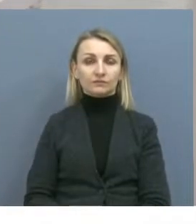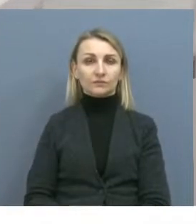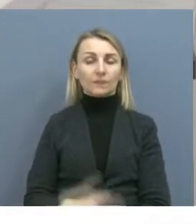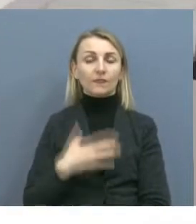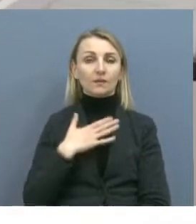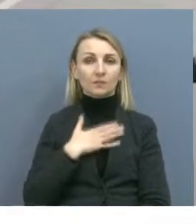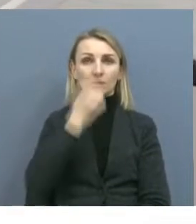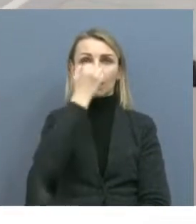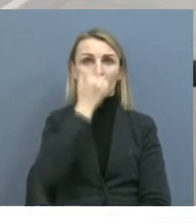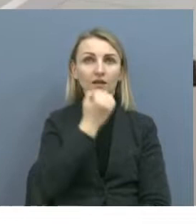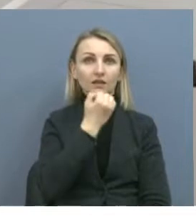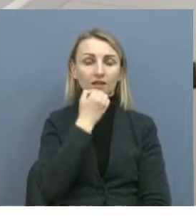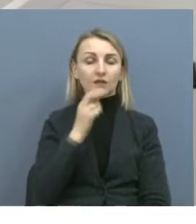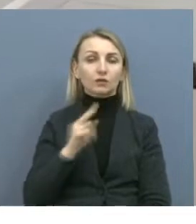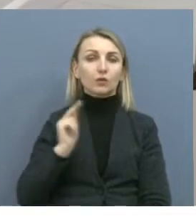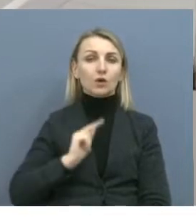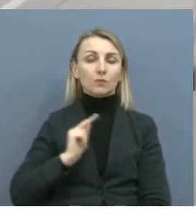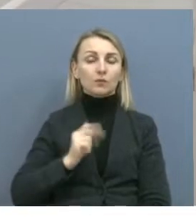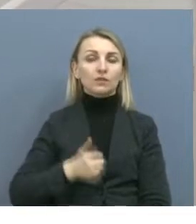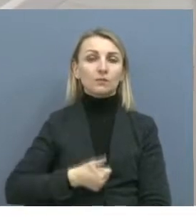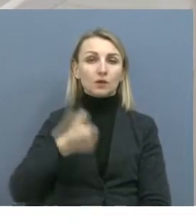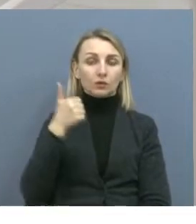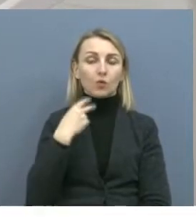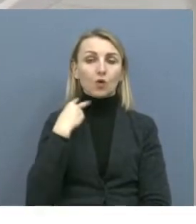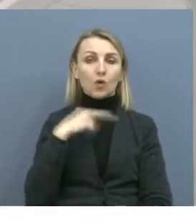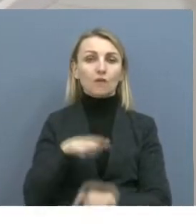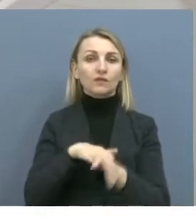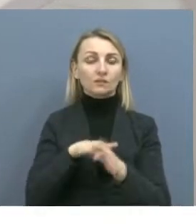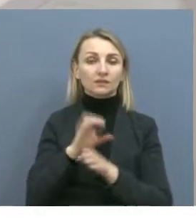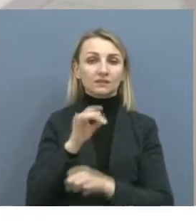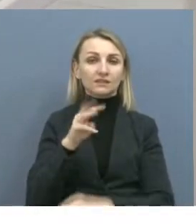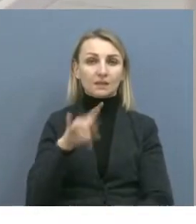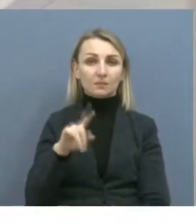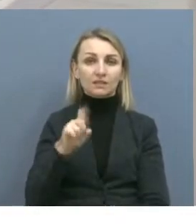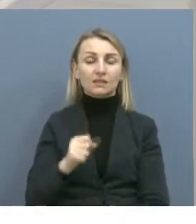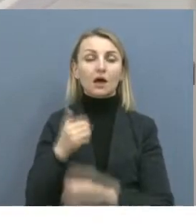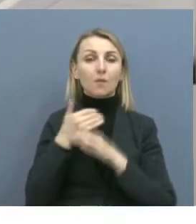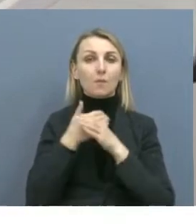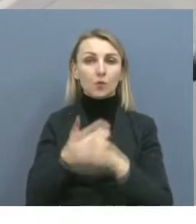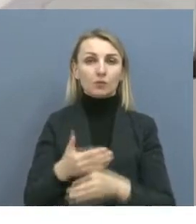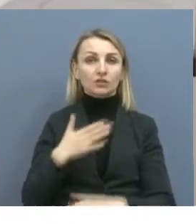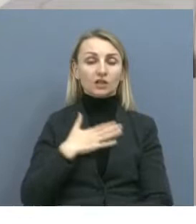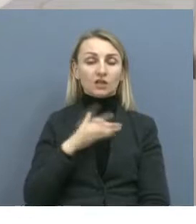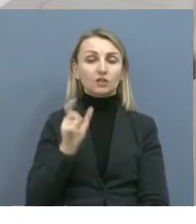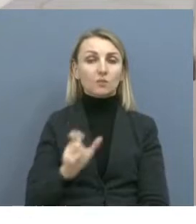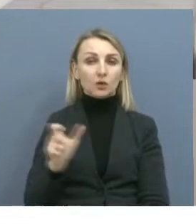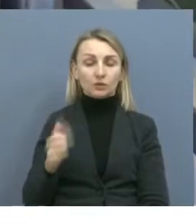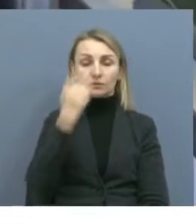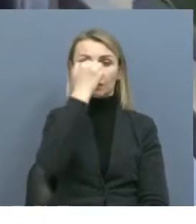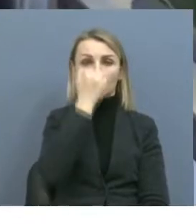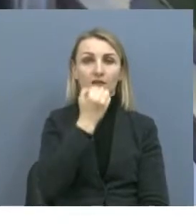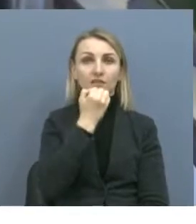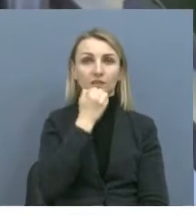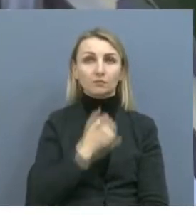Мы искренне благодарны сотрудникам Департамента уголовно-исполнительной системы за оказанную помощь нашим согражданам. Спасибо. У